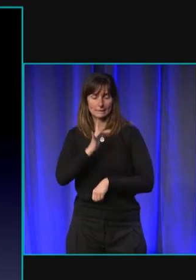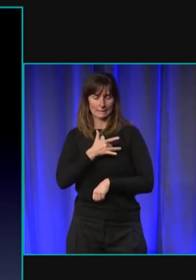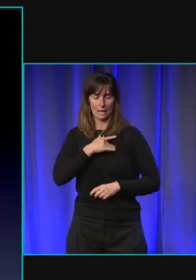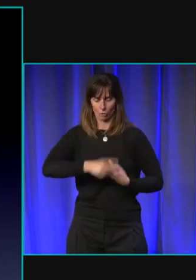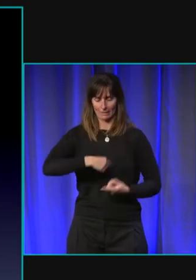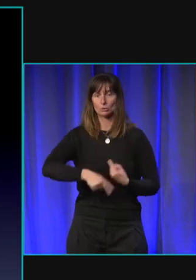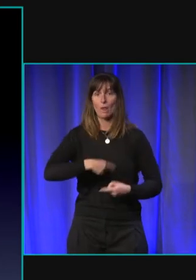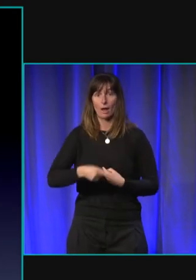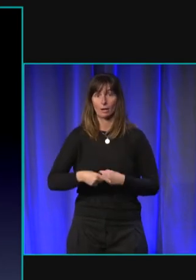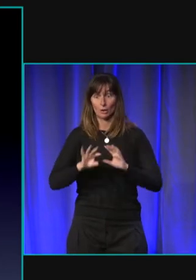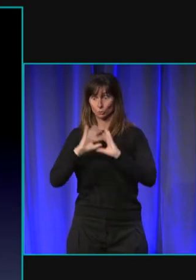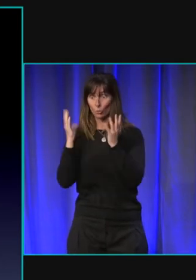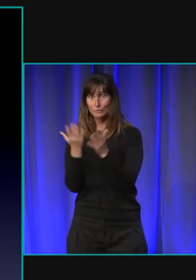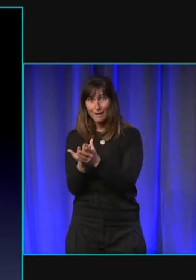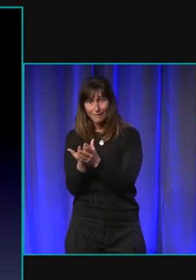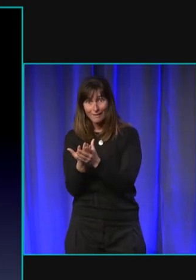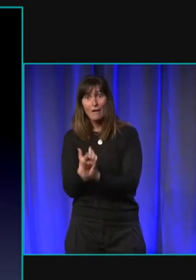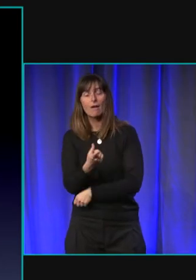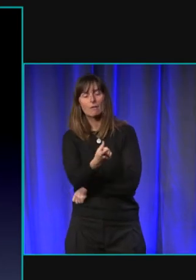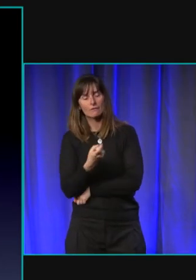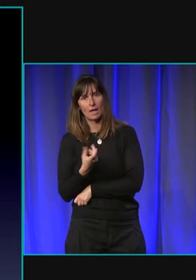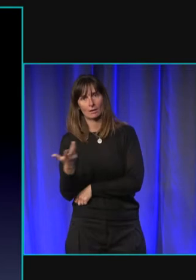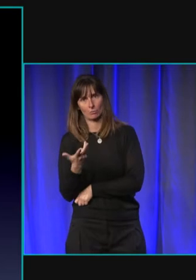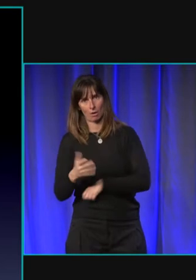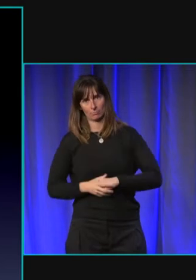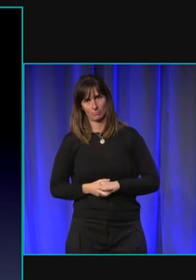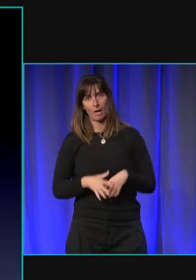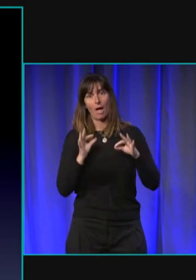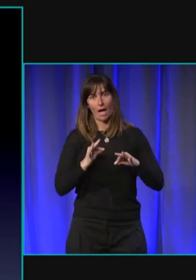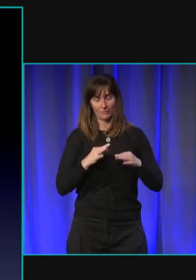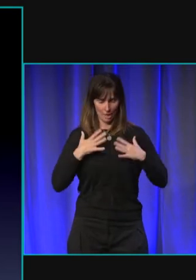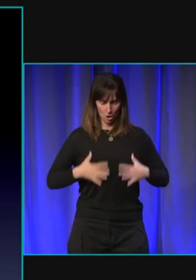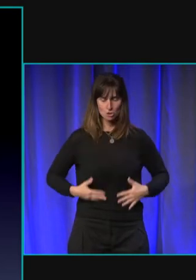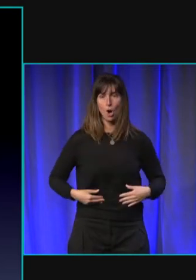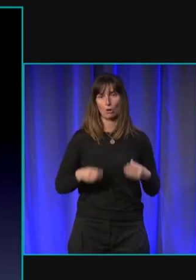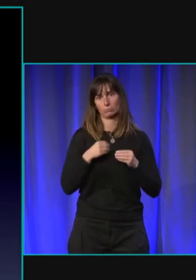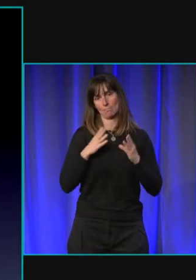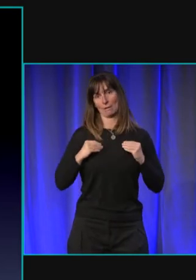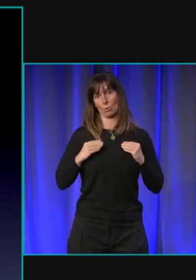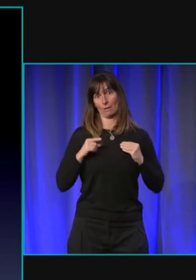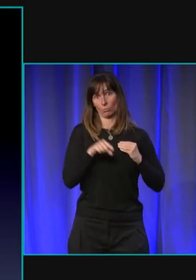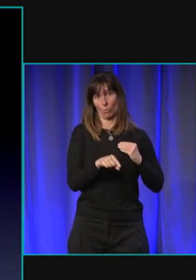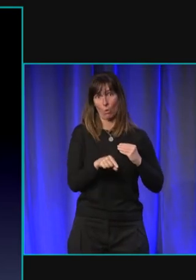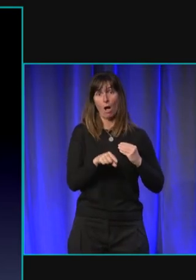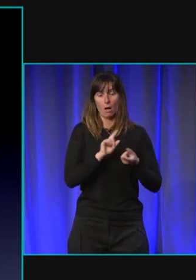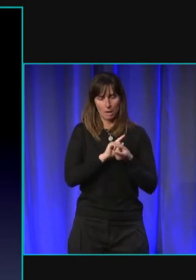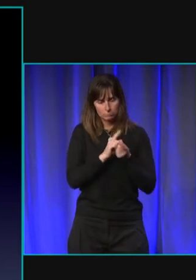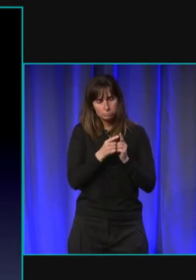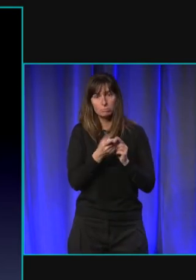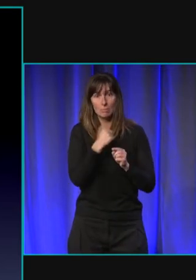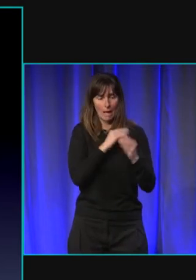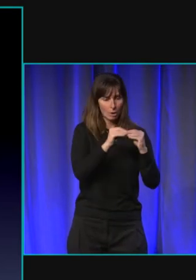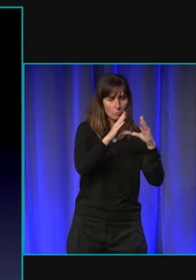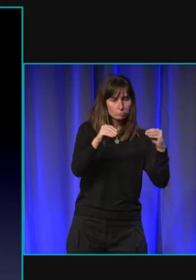ça, c'est lié déjà par les effets néfastes de la maturation sur la baisse du pouvoir oxydatif du